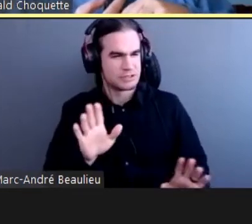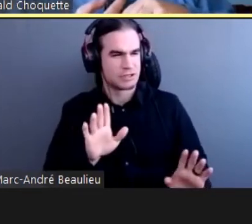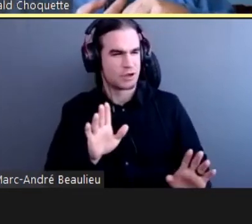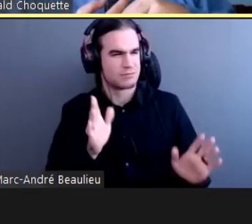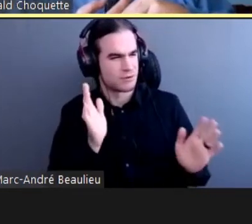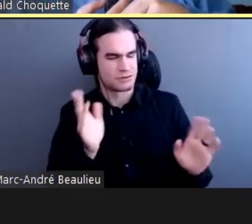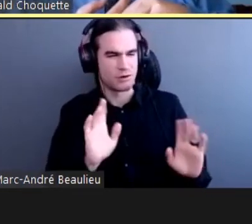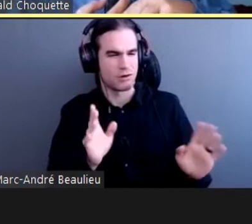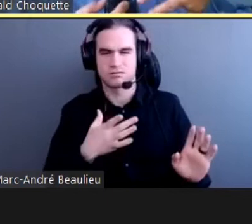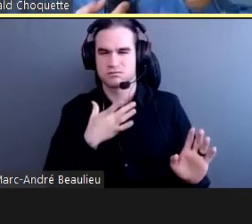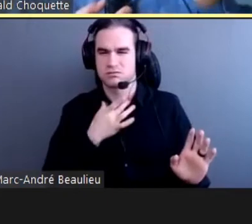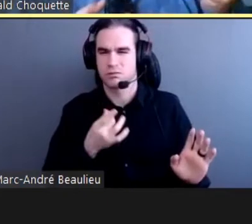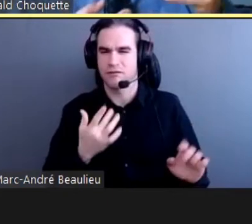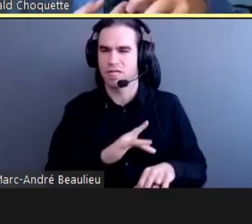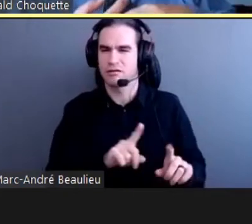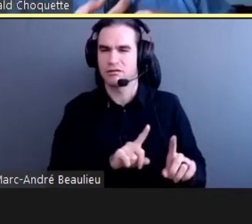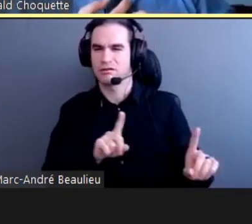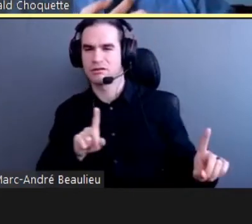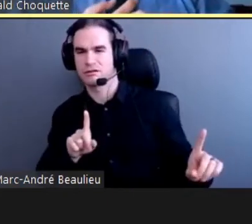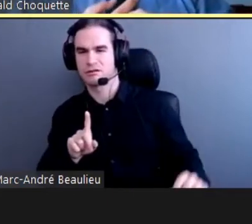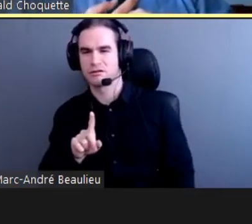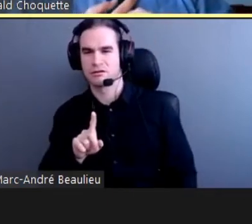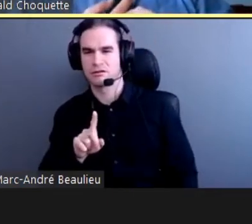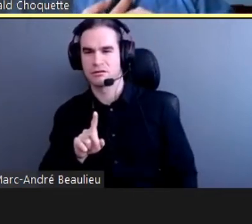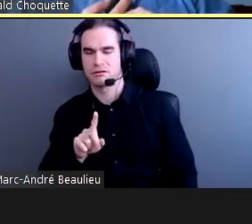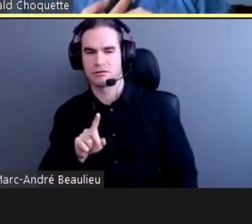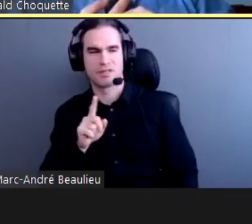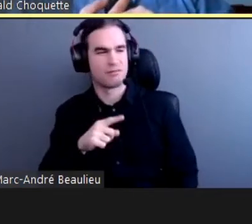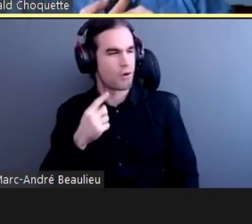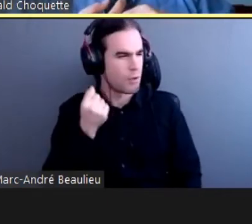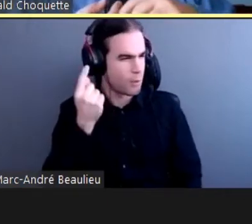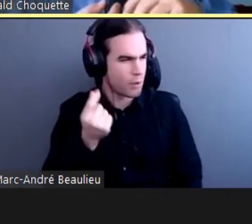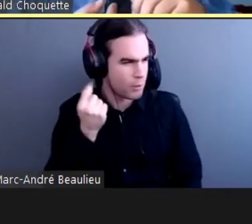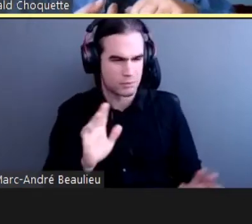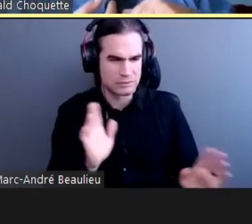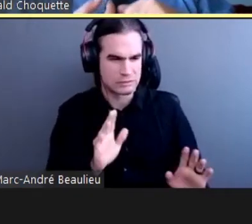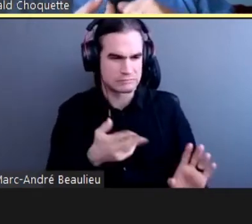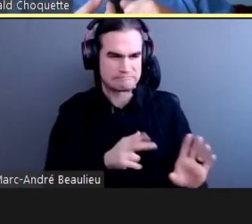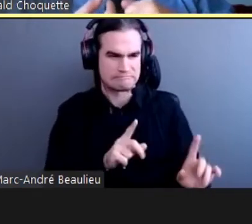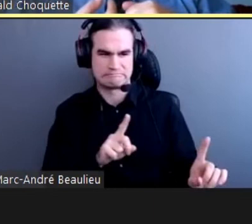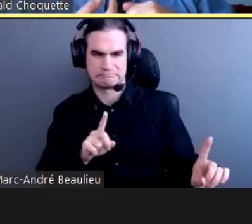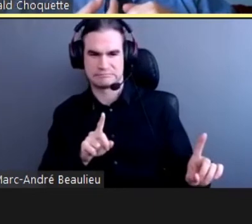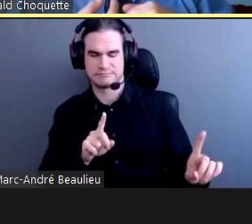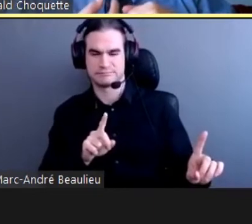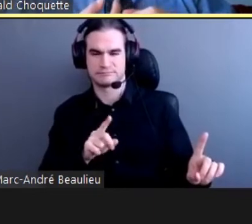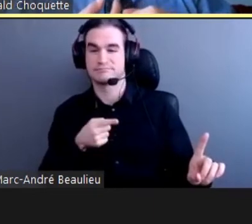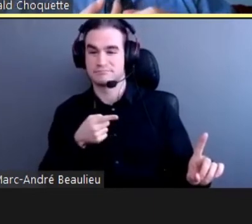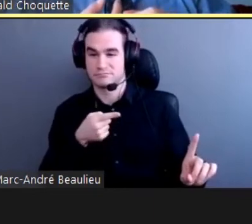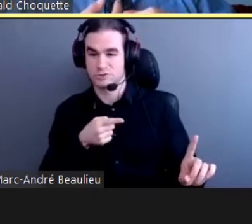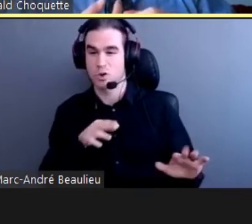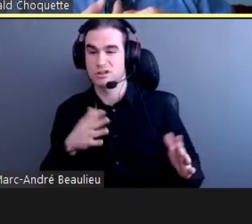de participer à une conversation quand on ne comprend pas tout le temps qu'est-ce que le monde nous dit. Donc, ça peut engendrer